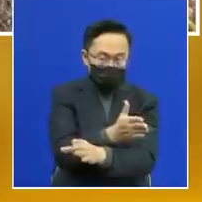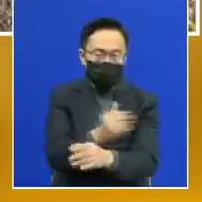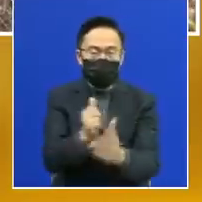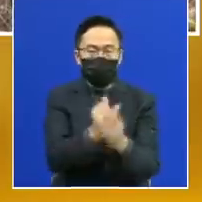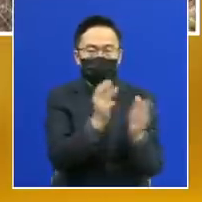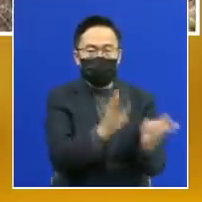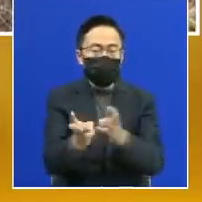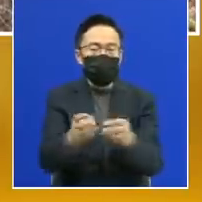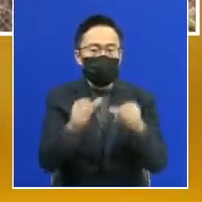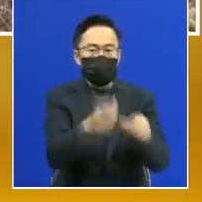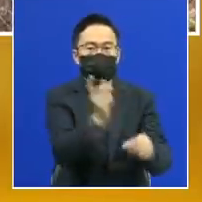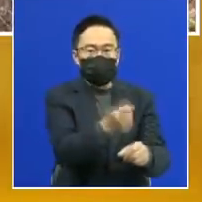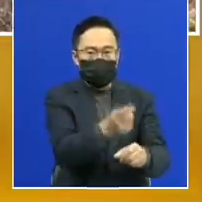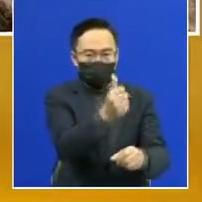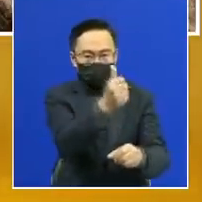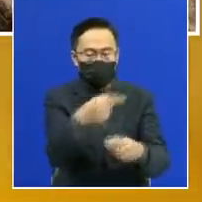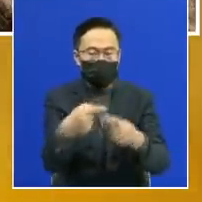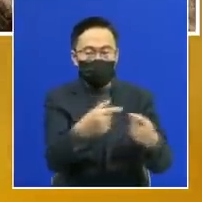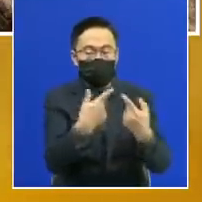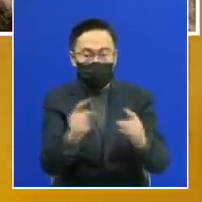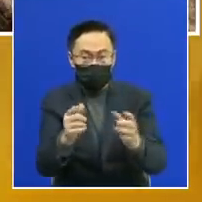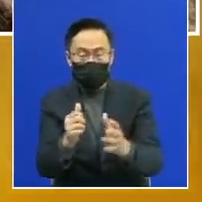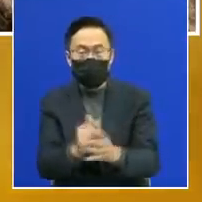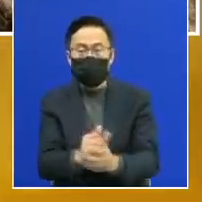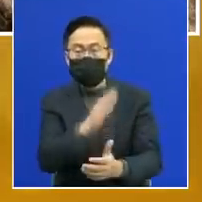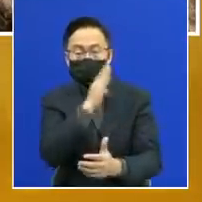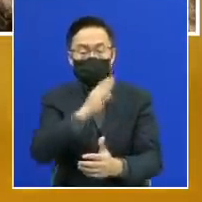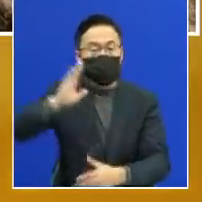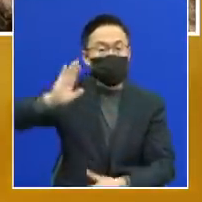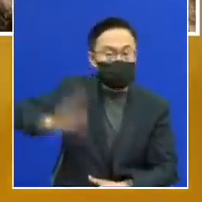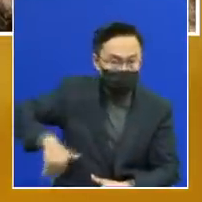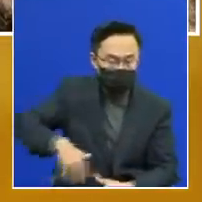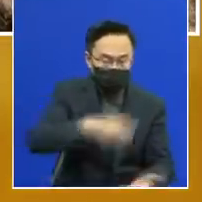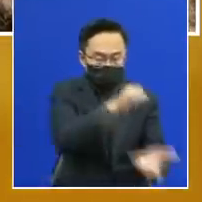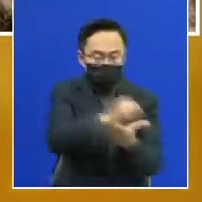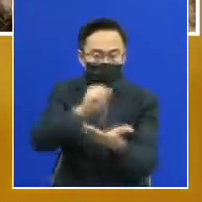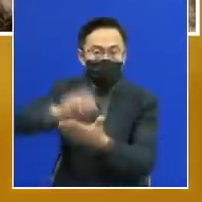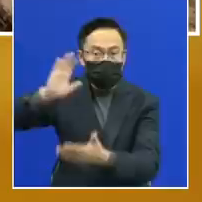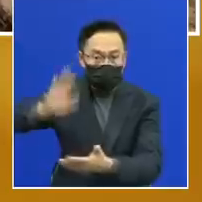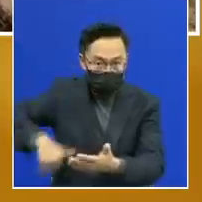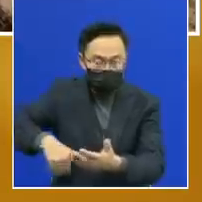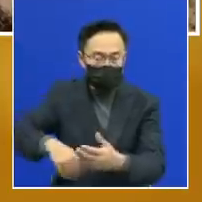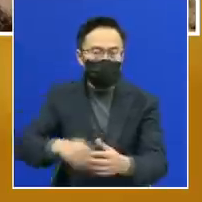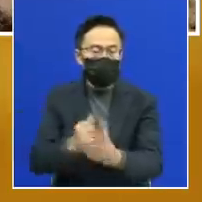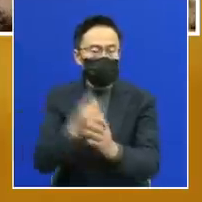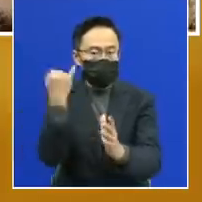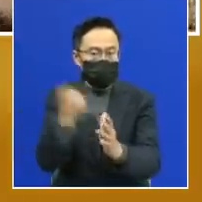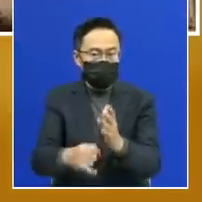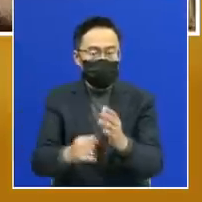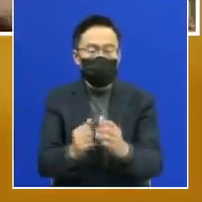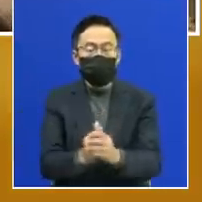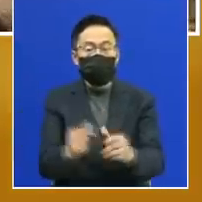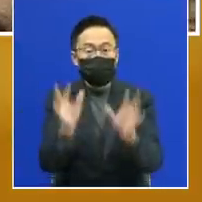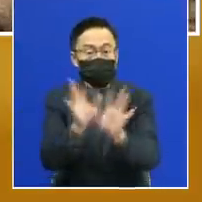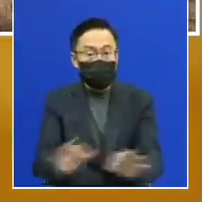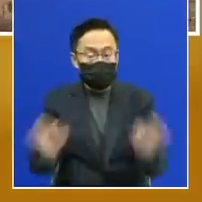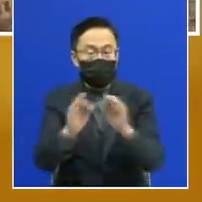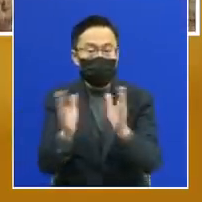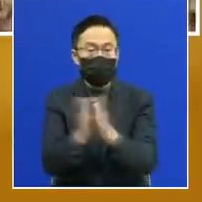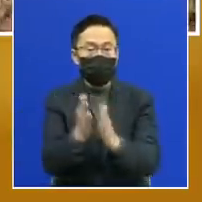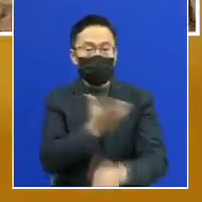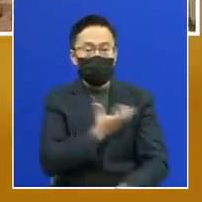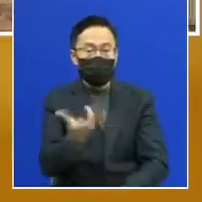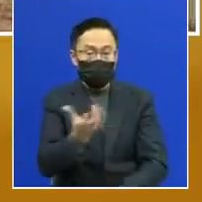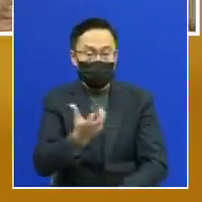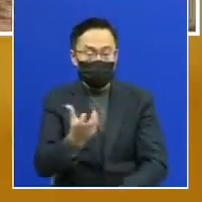การอยู่นะแต่อย่างกรณีของมหาสมปองเนี่ยที่ต้องไปตรวจสอบก็เพราะว่ามหาสมปองแน่นอนไม่ใช่เก